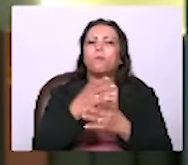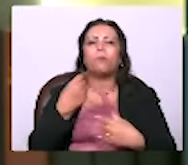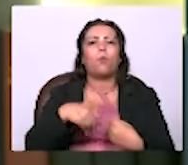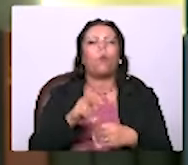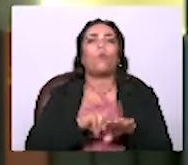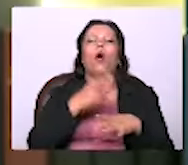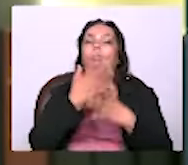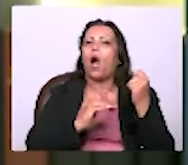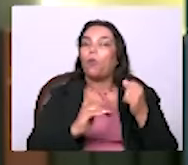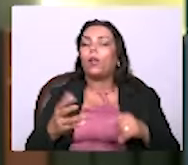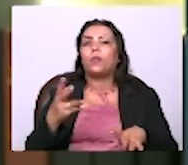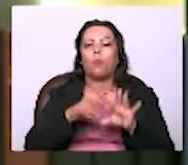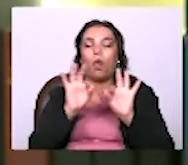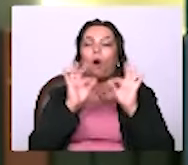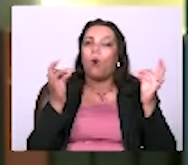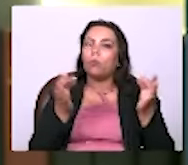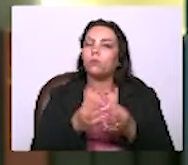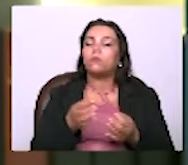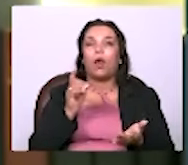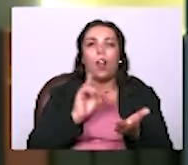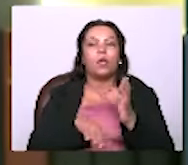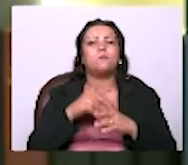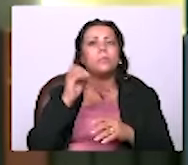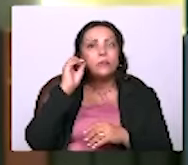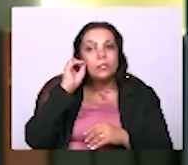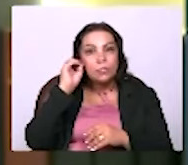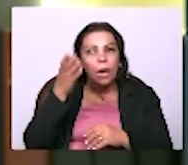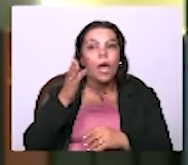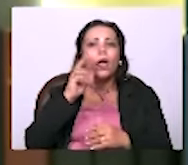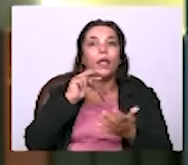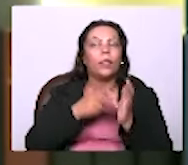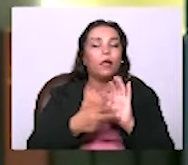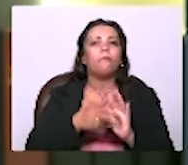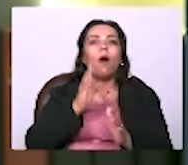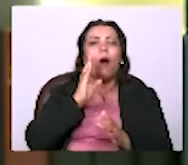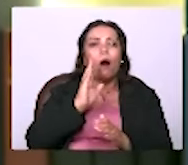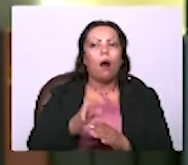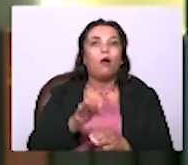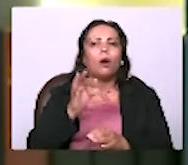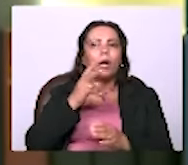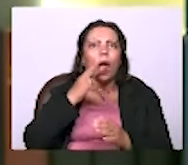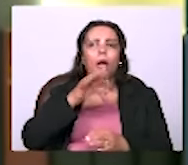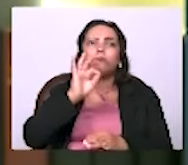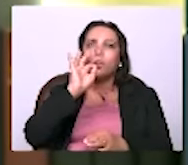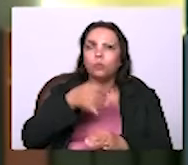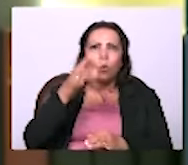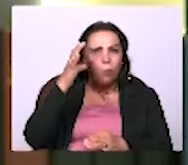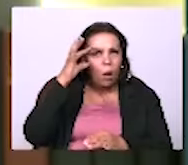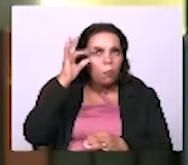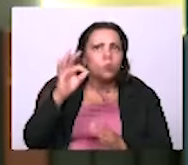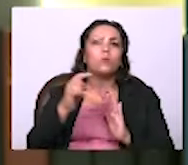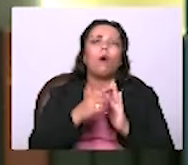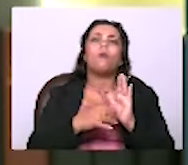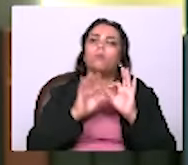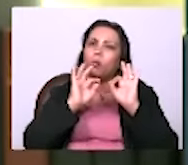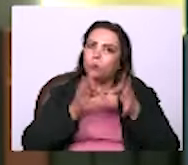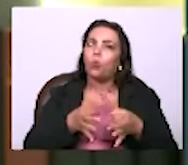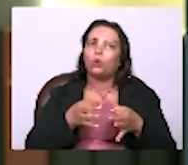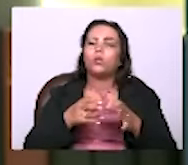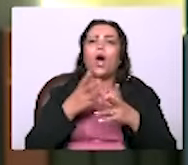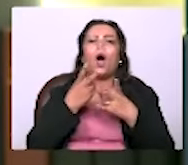باصدقائه بمحيطنا ازاي نبقى اصحاب حجه وعقلانيه ومنطق في الحديث